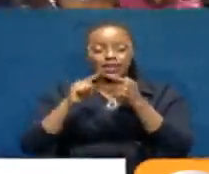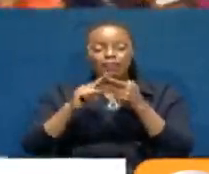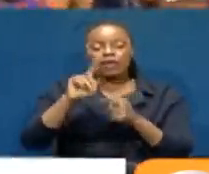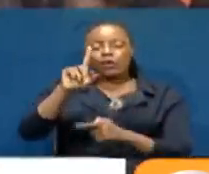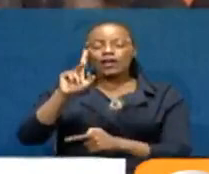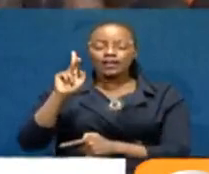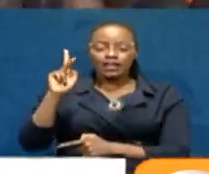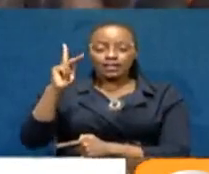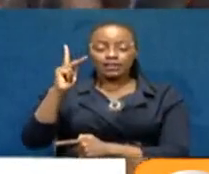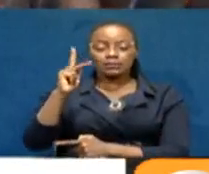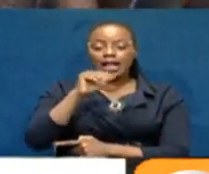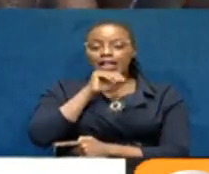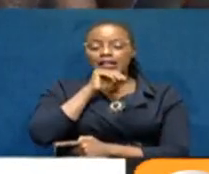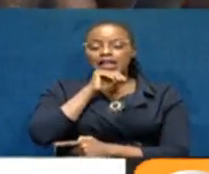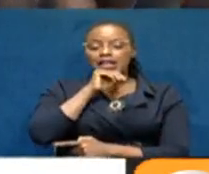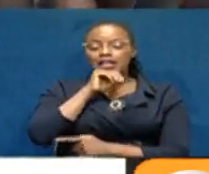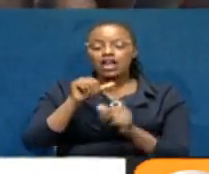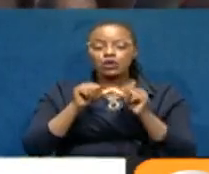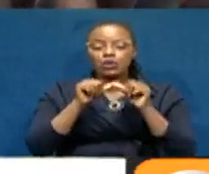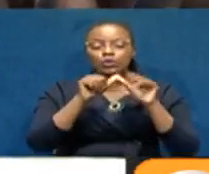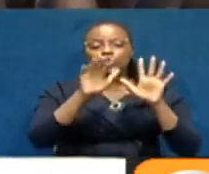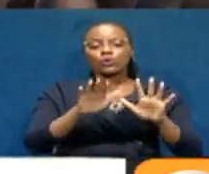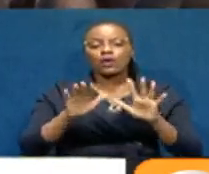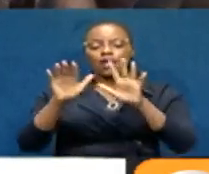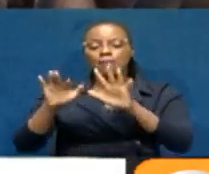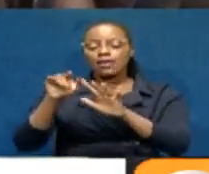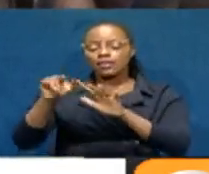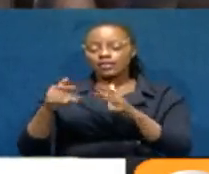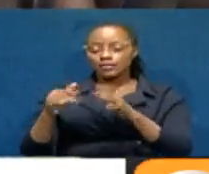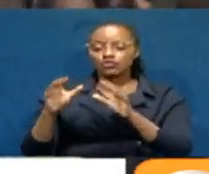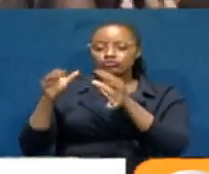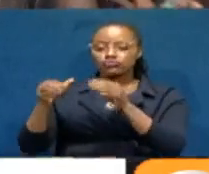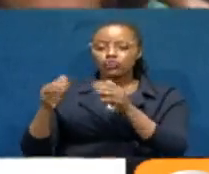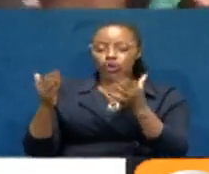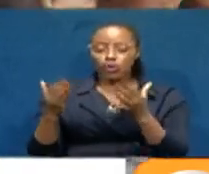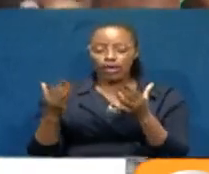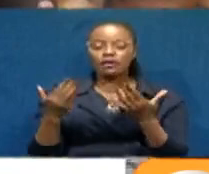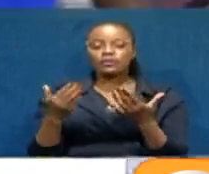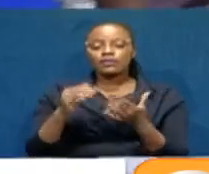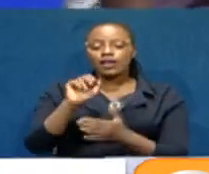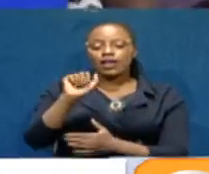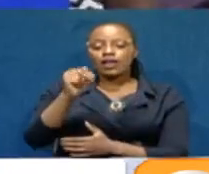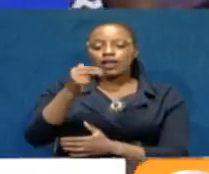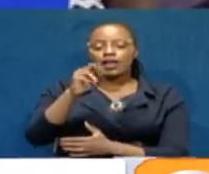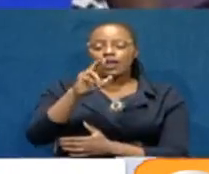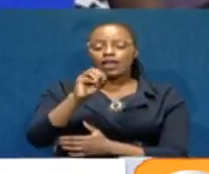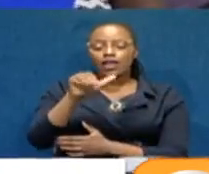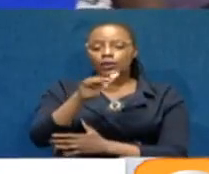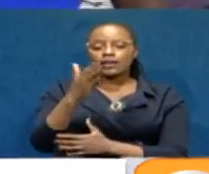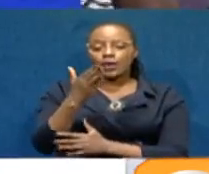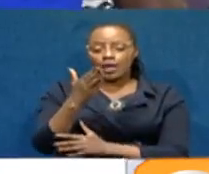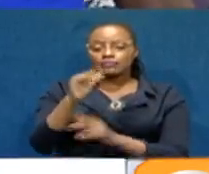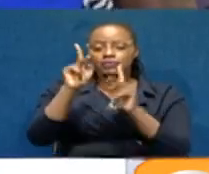Kenya, Raila Odinga aliendeleza kampeni za muungano huo katika eneo la Ahero, kaunti